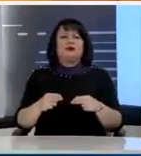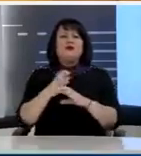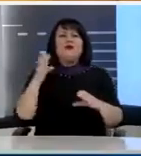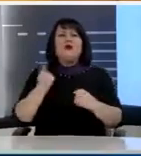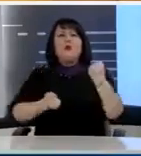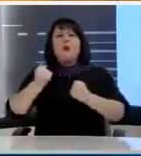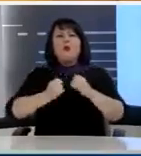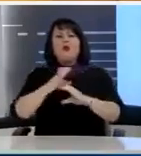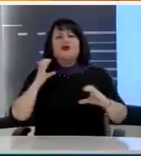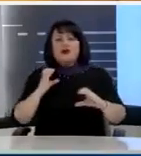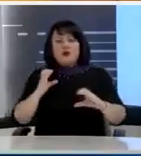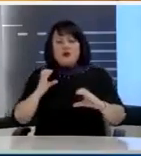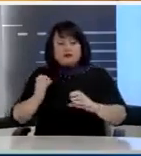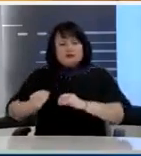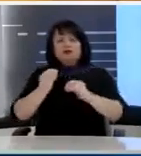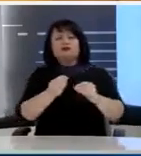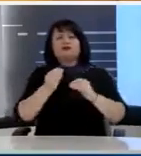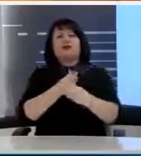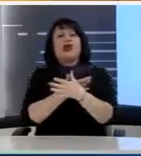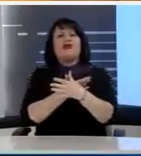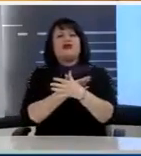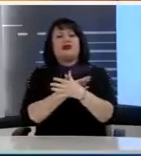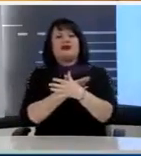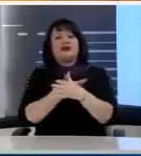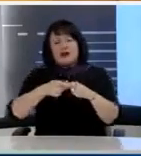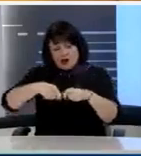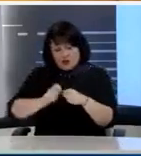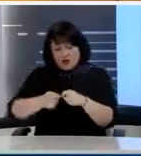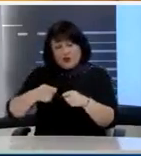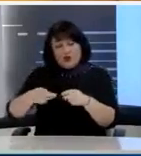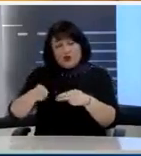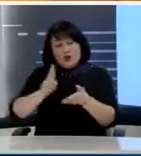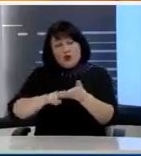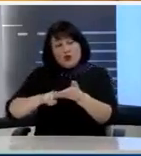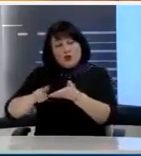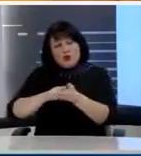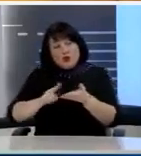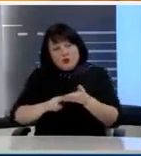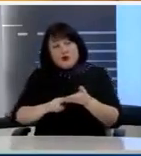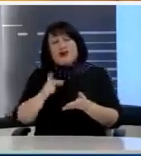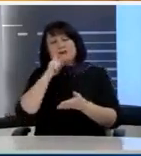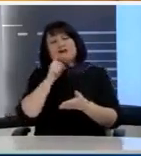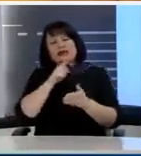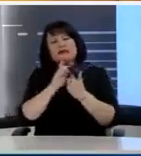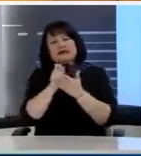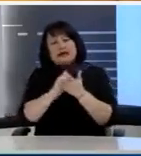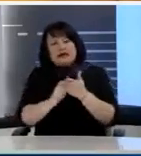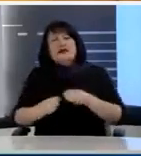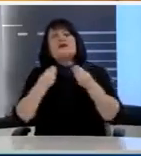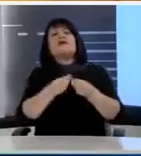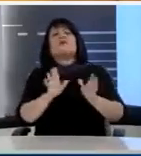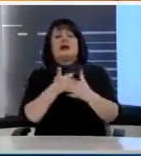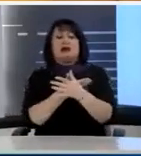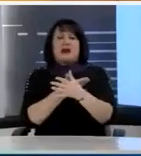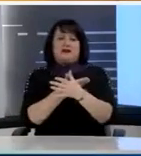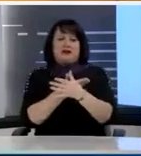φάρμακα στην Αλβανία που κολούσαν και τα κουπόνια σε πλαστές συνταγές στα ασφαλιστικά ταμεία. Μία